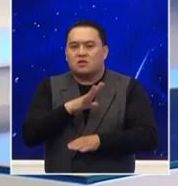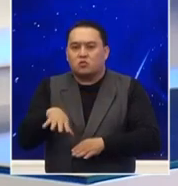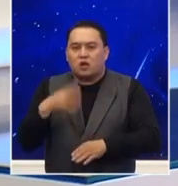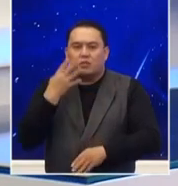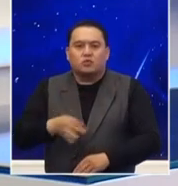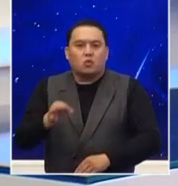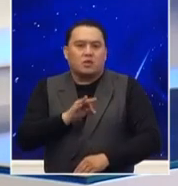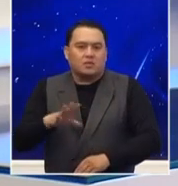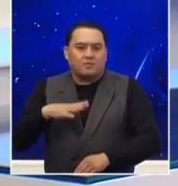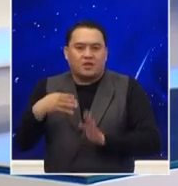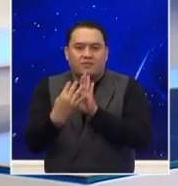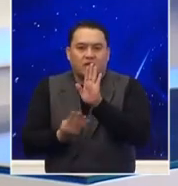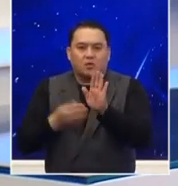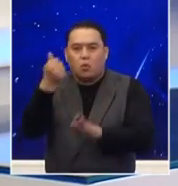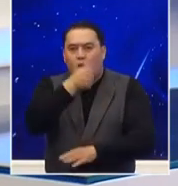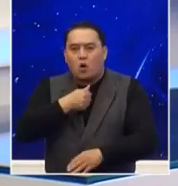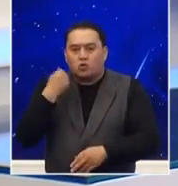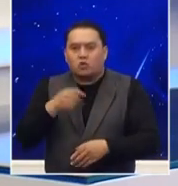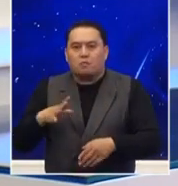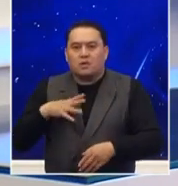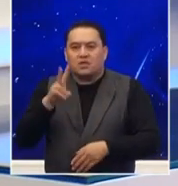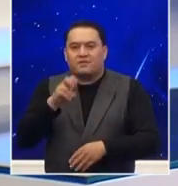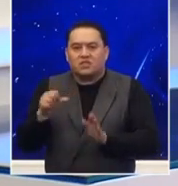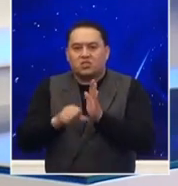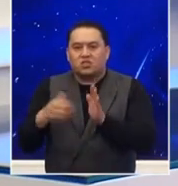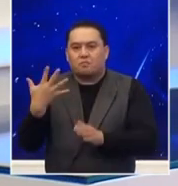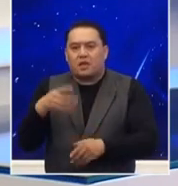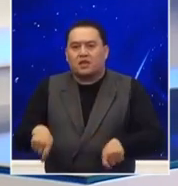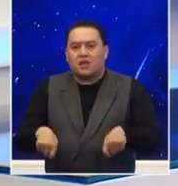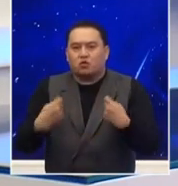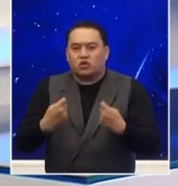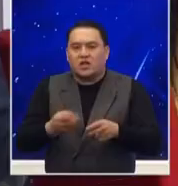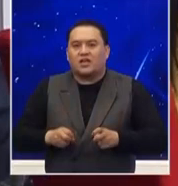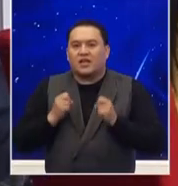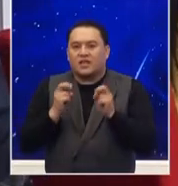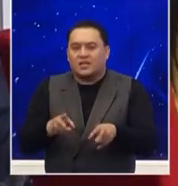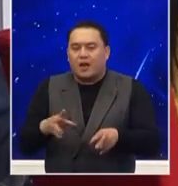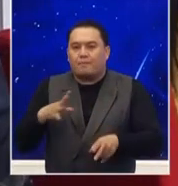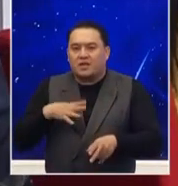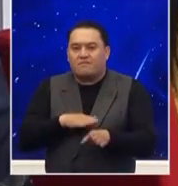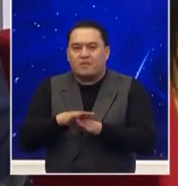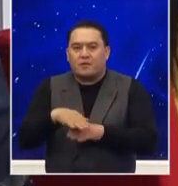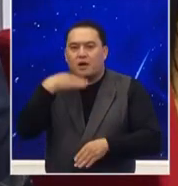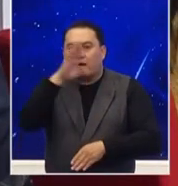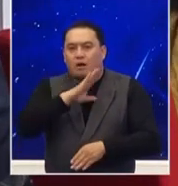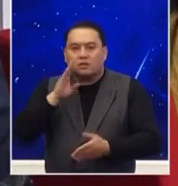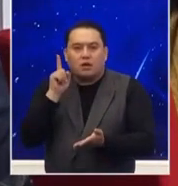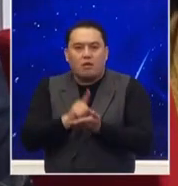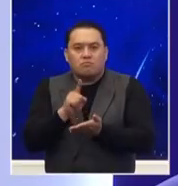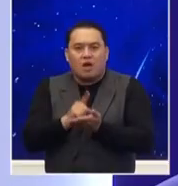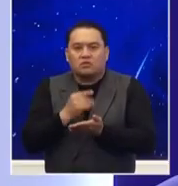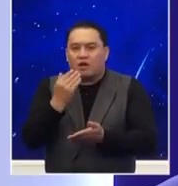Алматинской области. В 2019 году было совершено 265 правонарушений, тогда как за невыполнение родительских